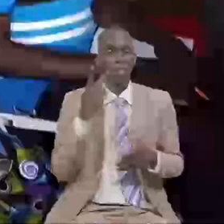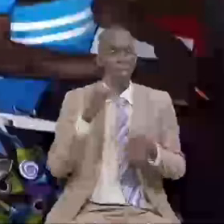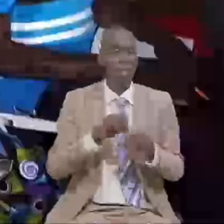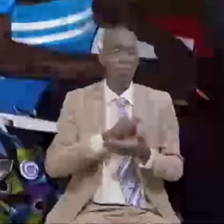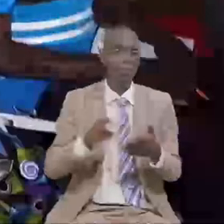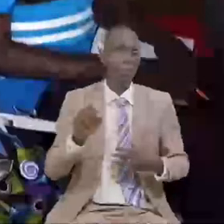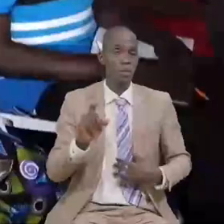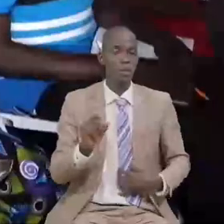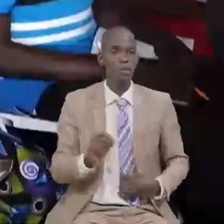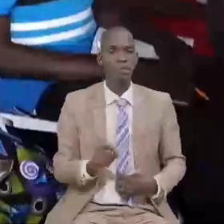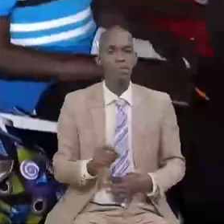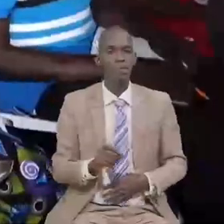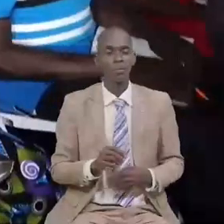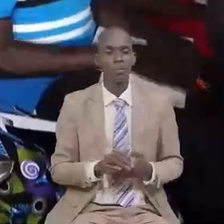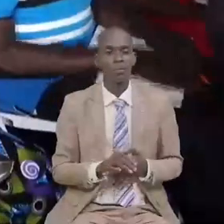Verset